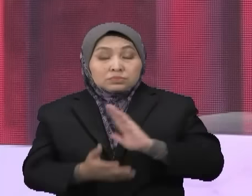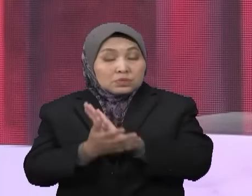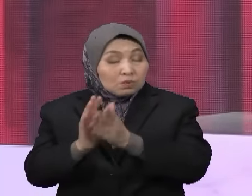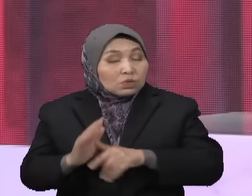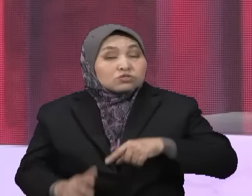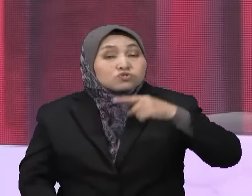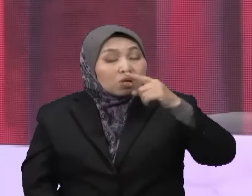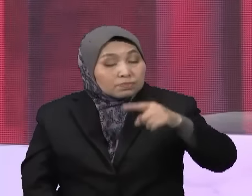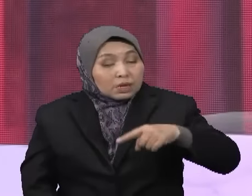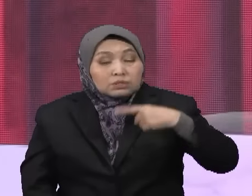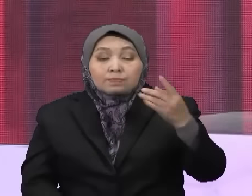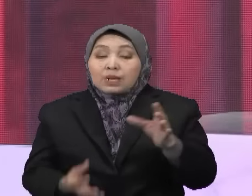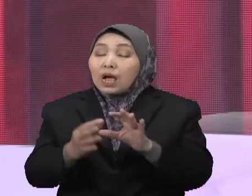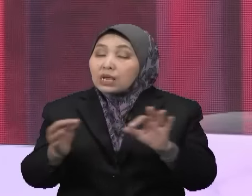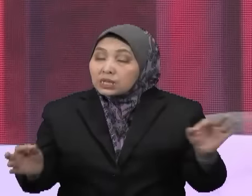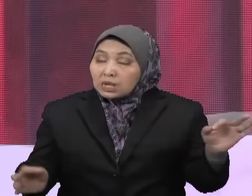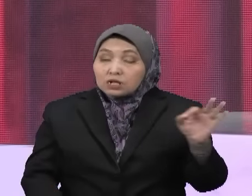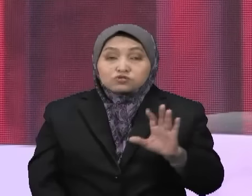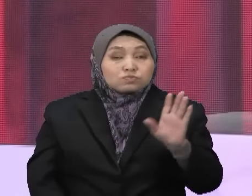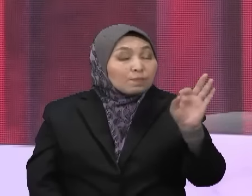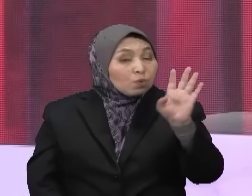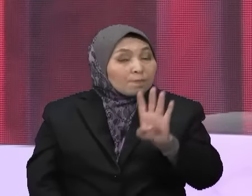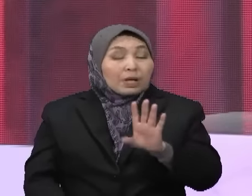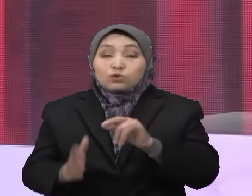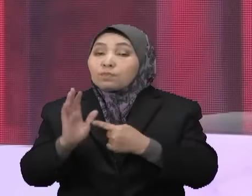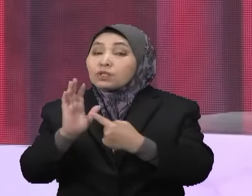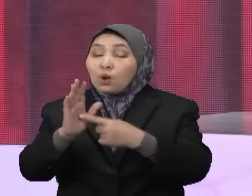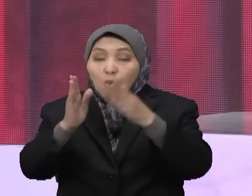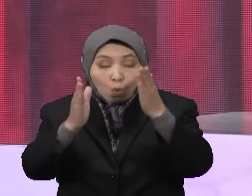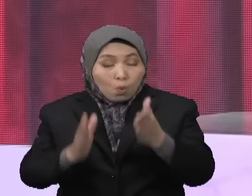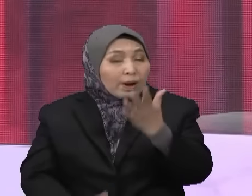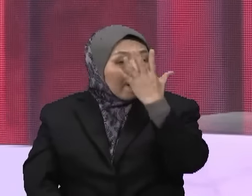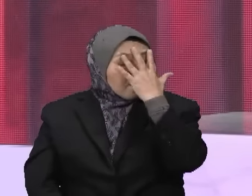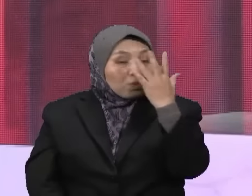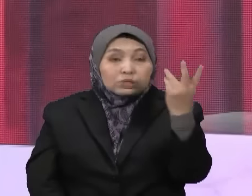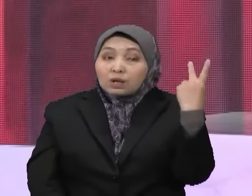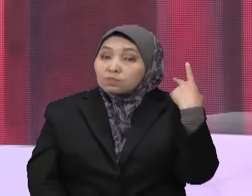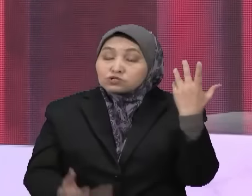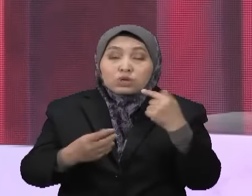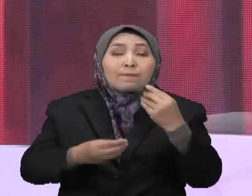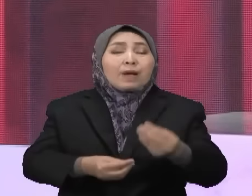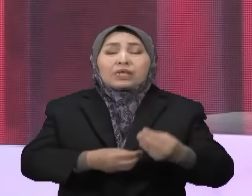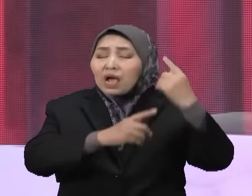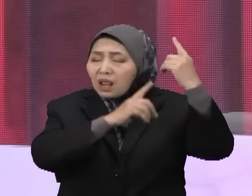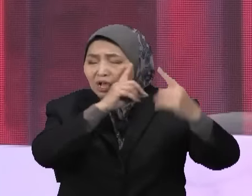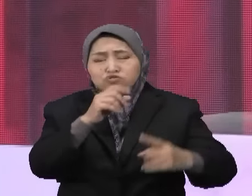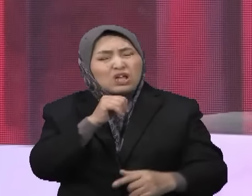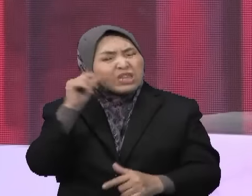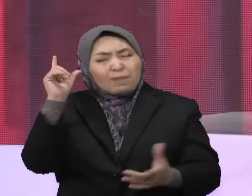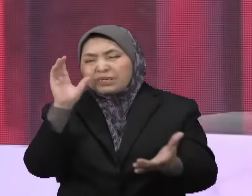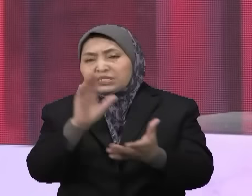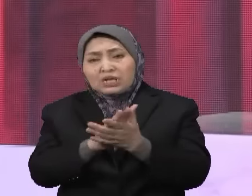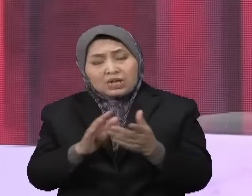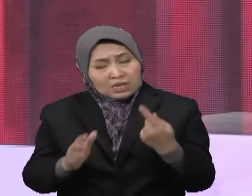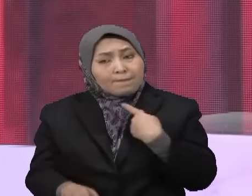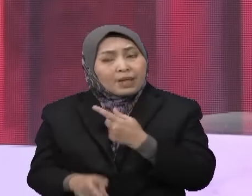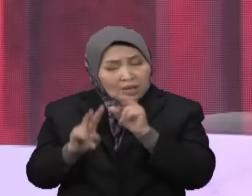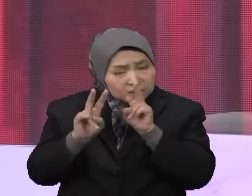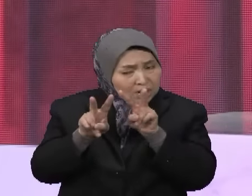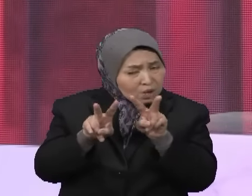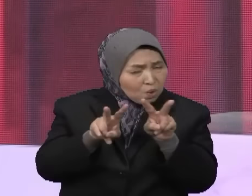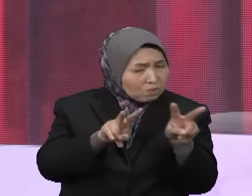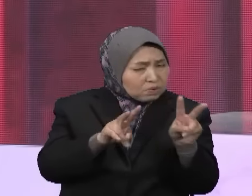wasayarallahu amalakum pada ayat 94, itu menunjukkan apa? Bagi golongan munafik ini, bila mereka dah bagi alasan, kami takkan percaya, tapi kami akan tengok kamu